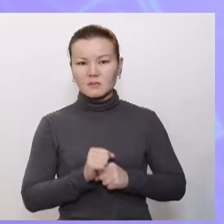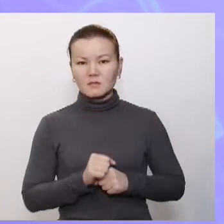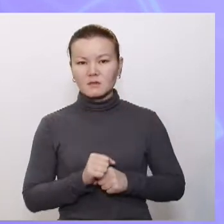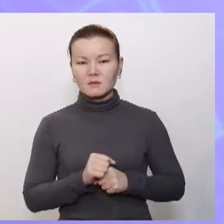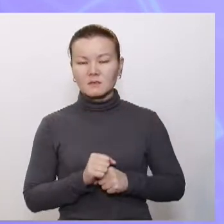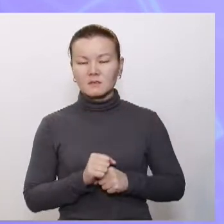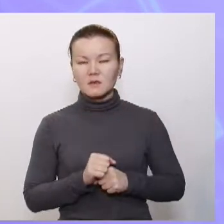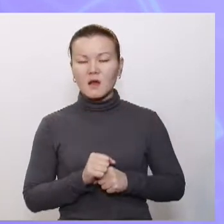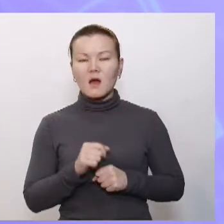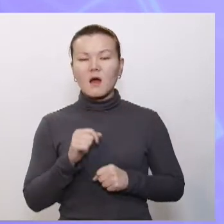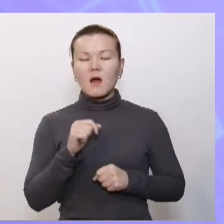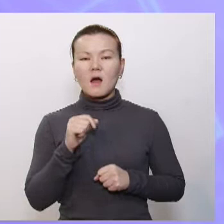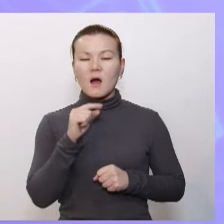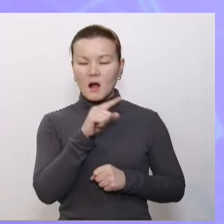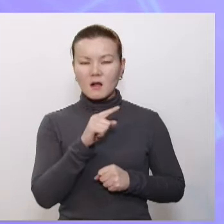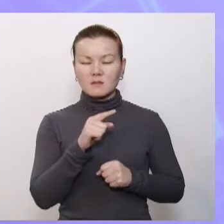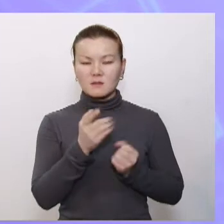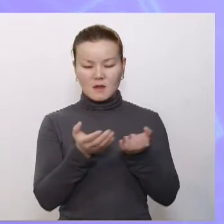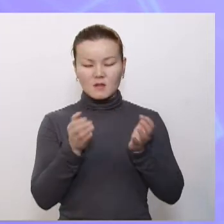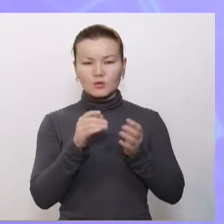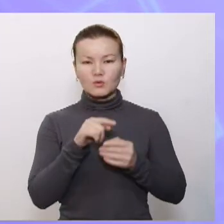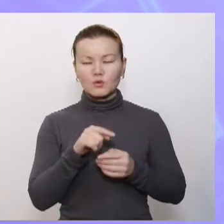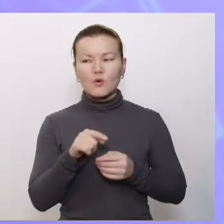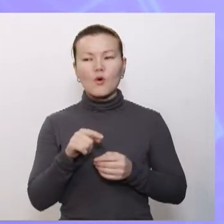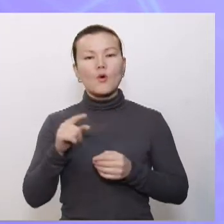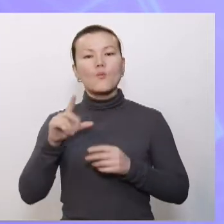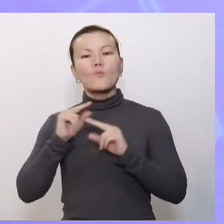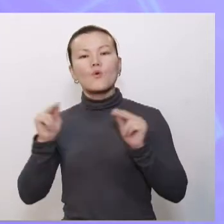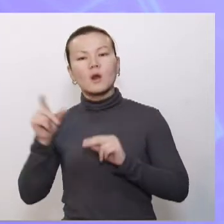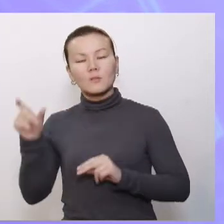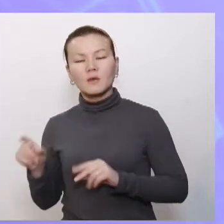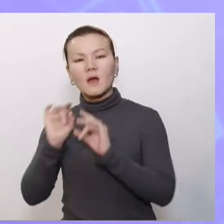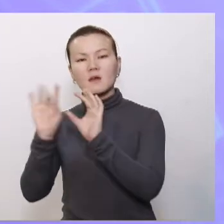Ал жөнүндө мугалимиңе айтып бер.